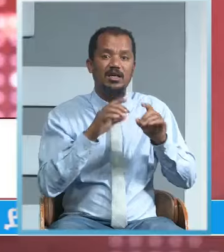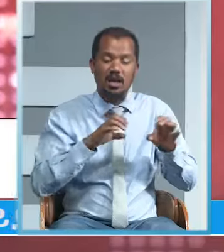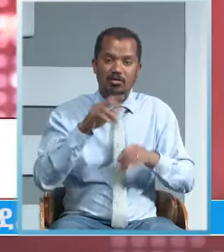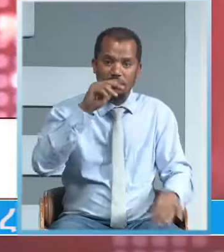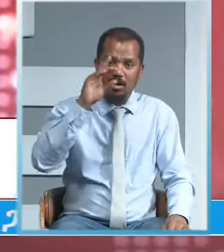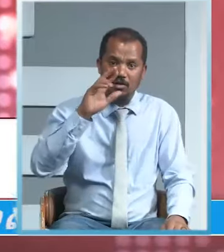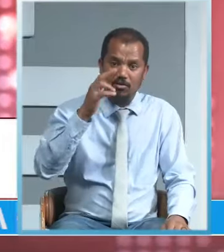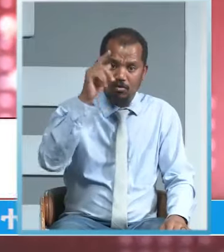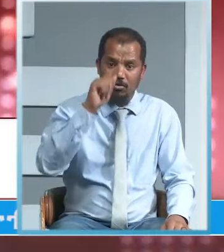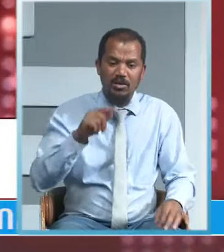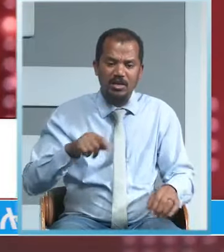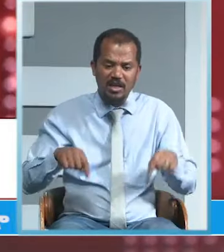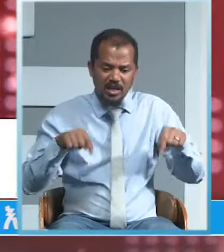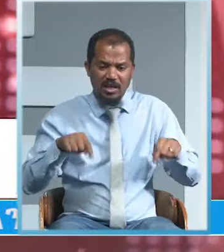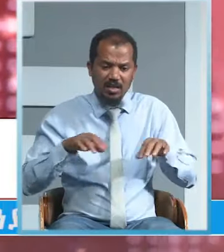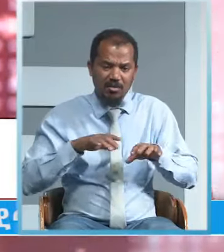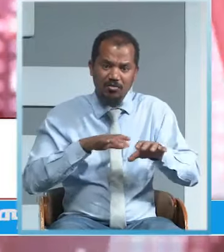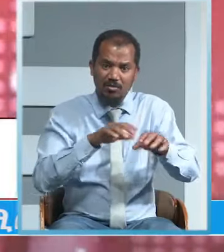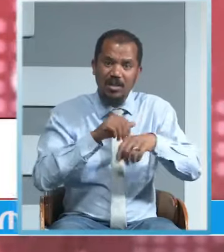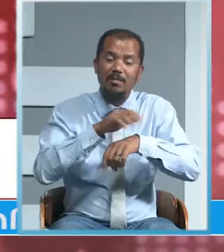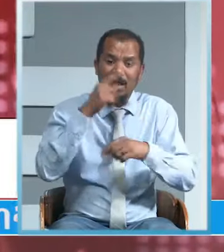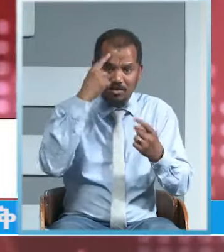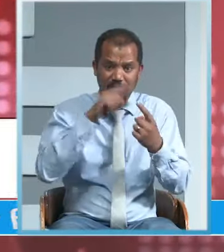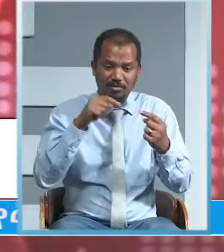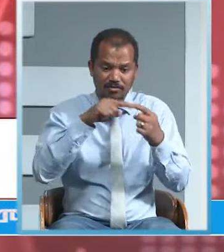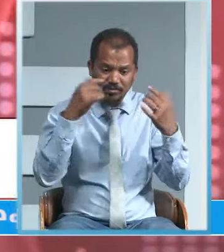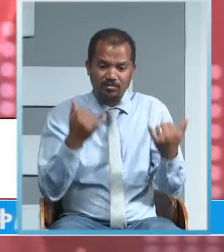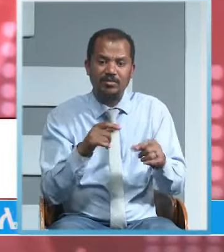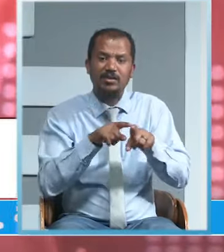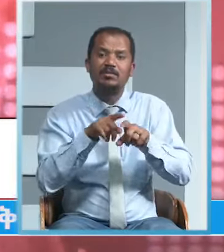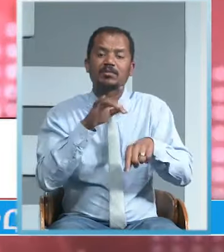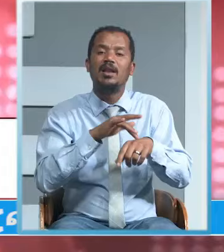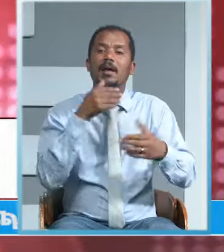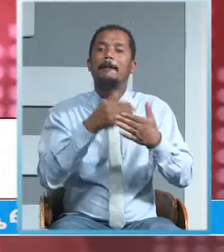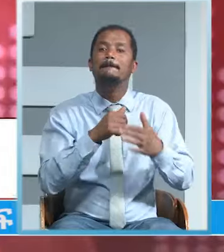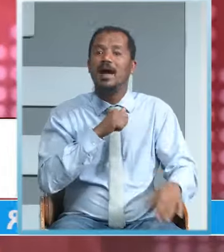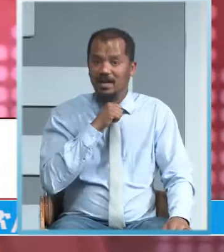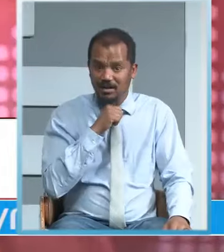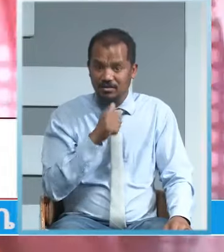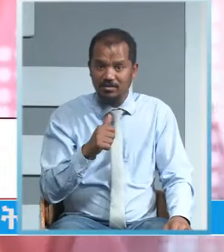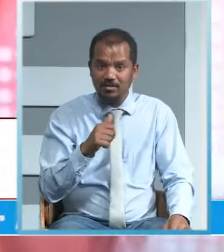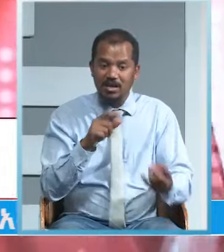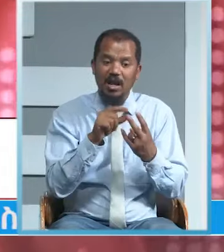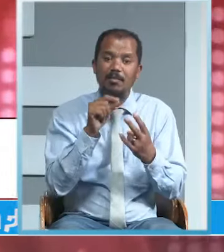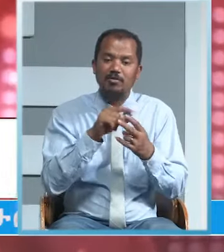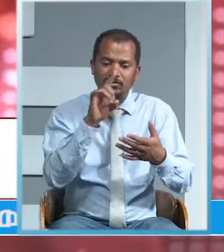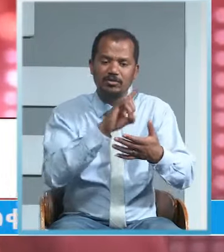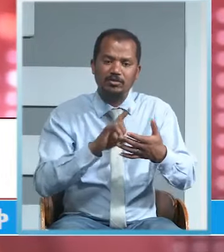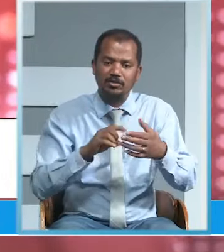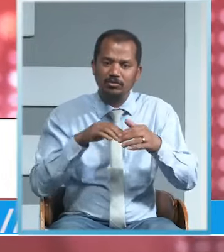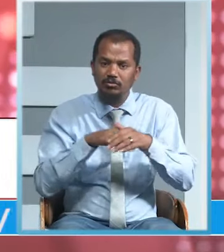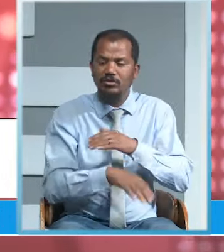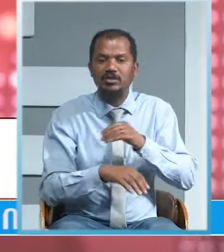ማክሮን እግረኛ ጦር የመላክ እቅዱ እስካሁን ስምምነት ላይ ባይደረስበትም ከአማራጮች ዝርዝር የሚወጣ